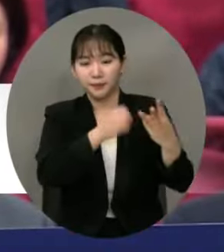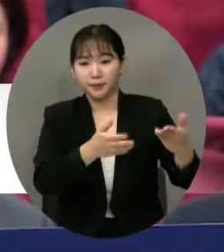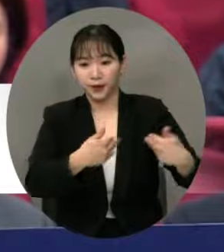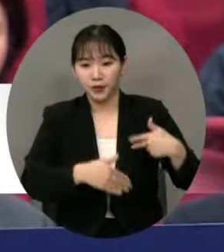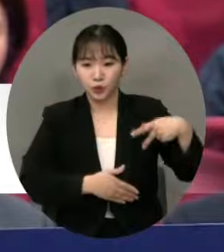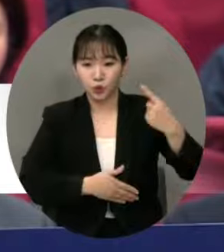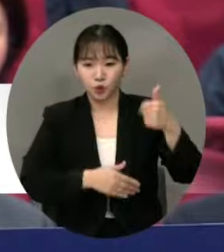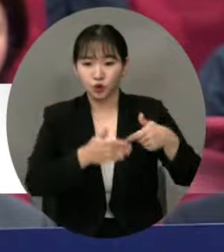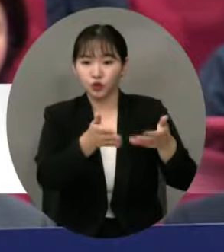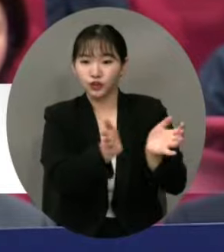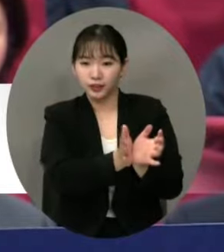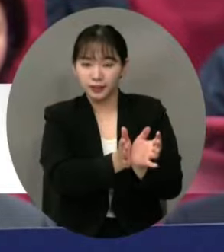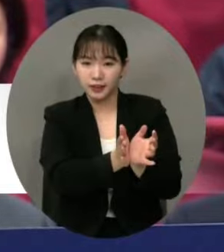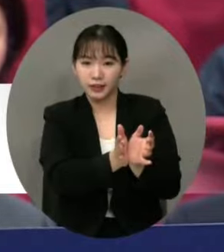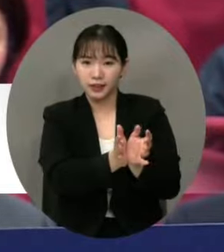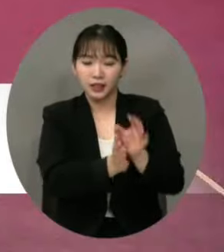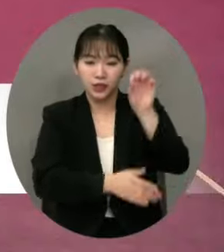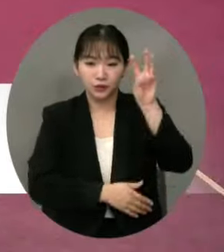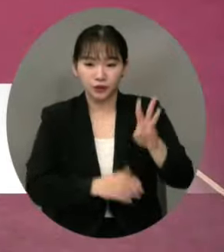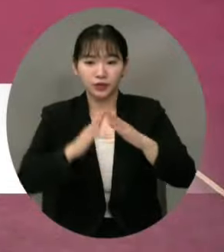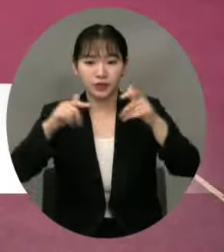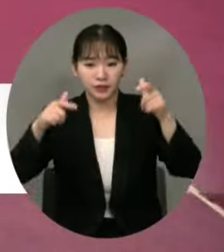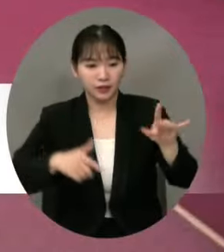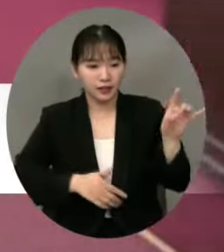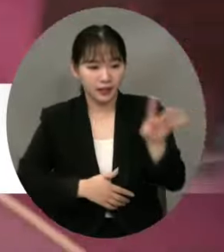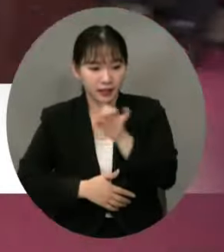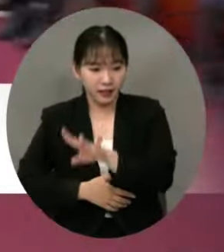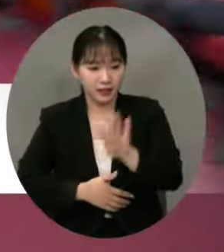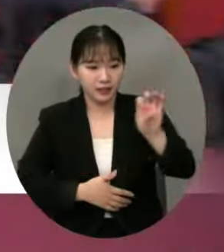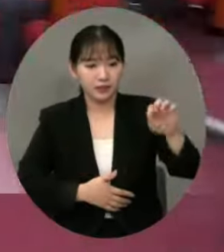기록한 조국 혁신당은 광주와 전남에서 각각